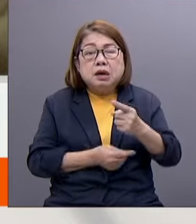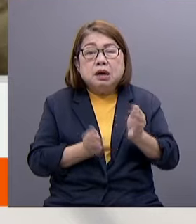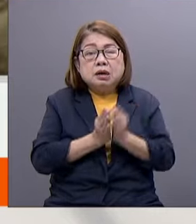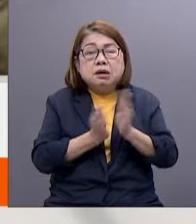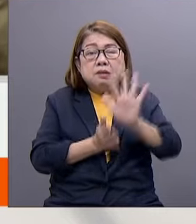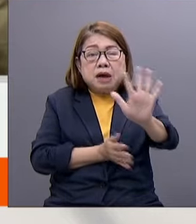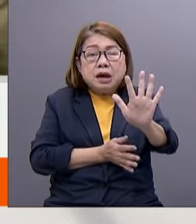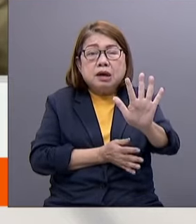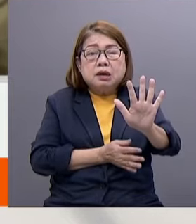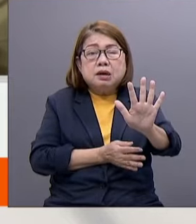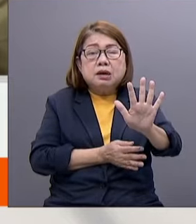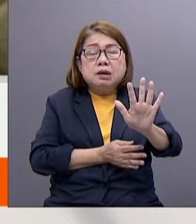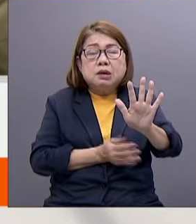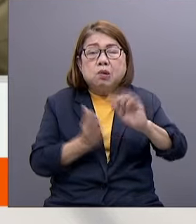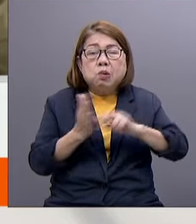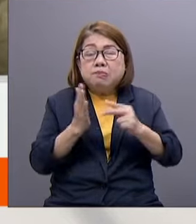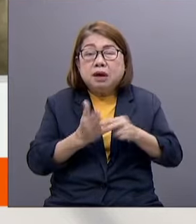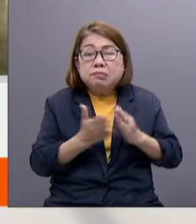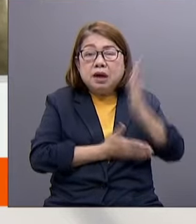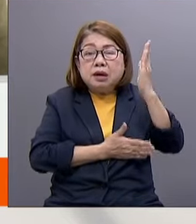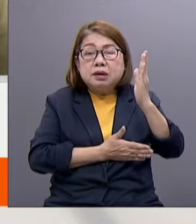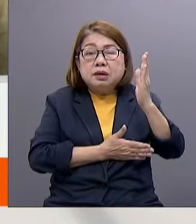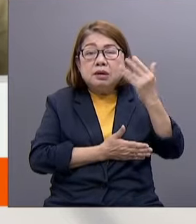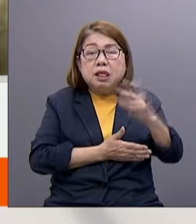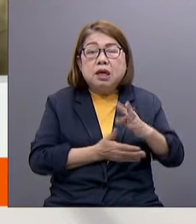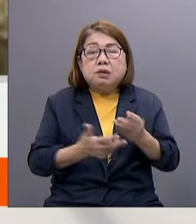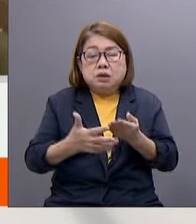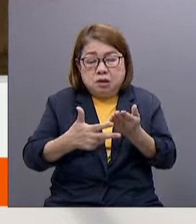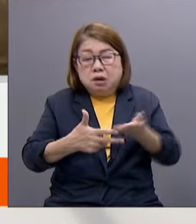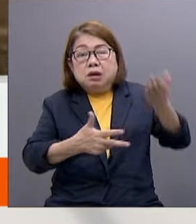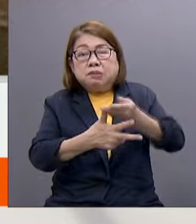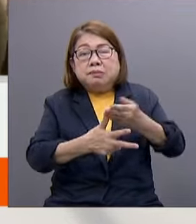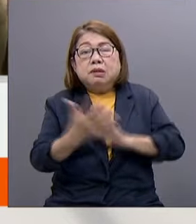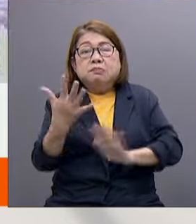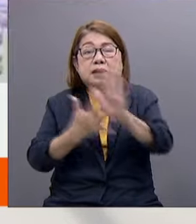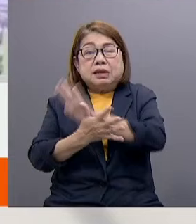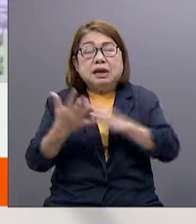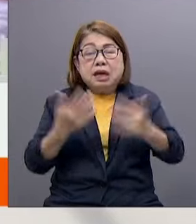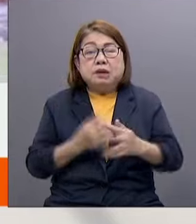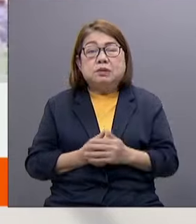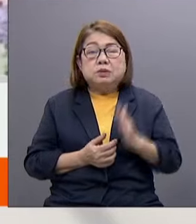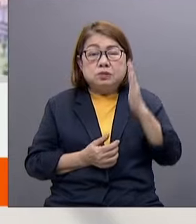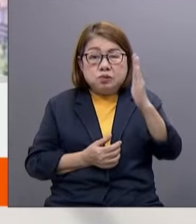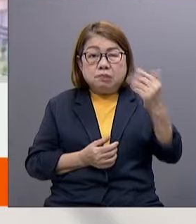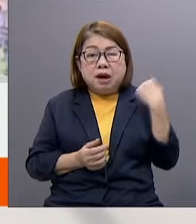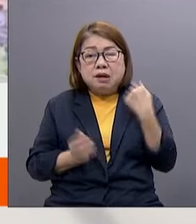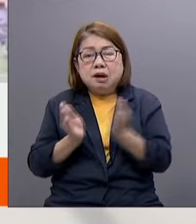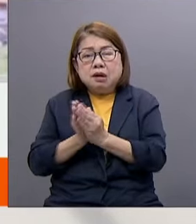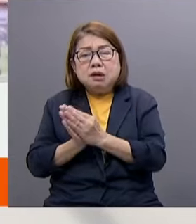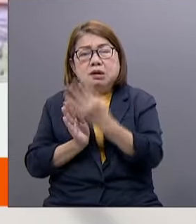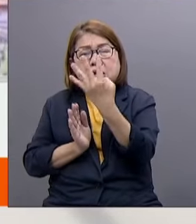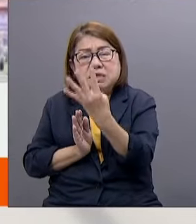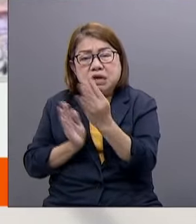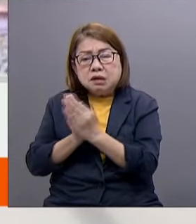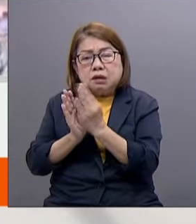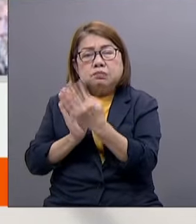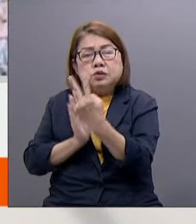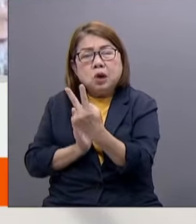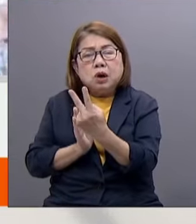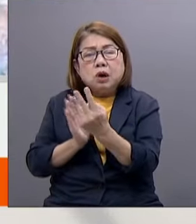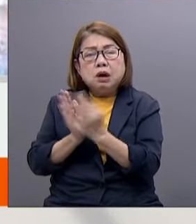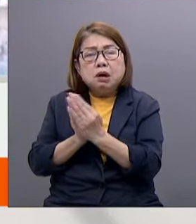ได้5คะแนนก็ได้เข้ารอบมาแล้วรอบประเทศแล้วก็หลังจากนั้นก็มีคนที่ได้4คะแนน2คะแนนแล้วก็คน